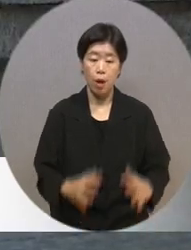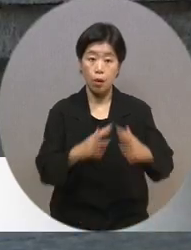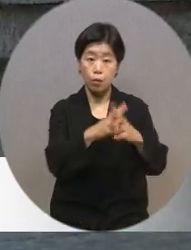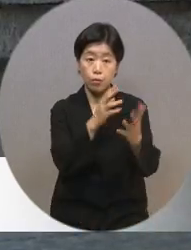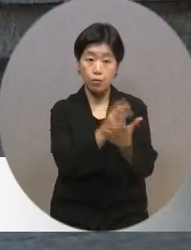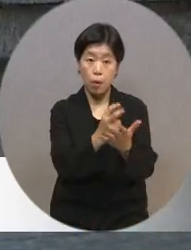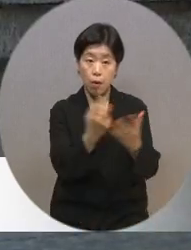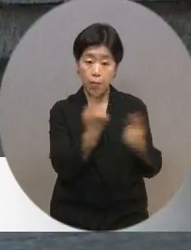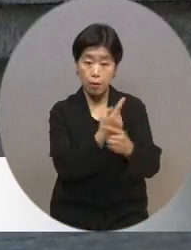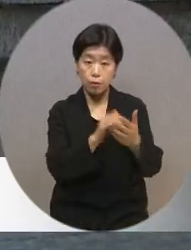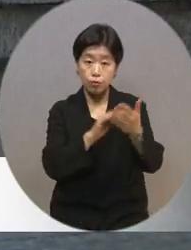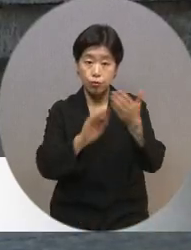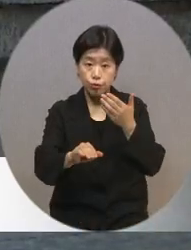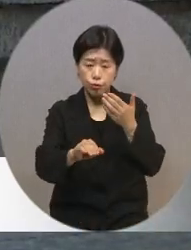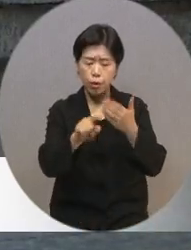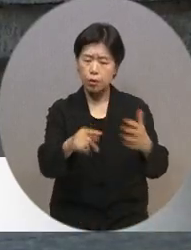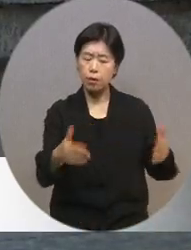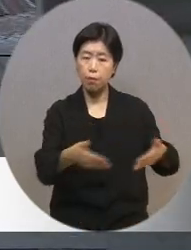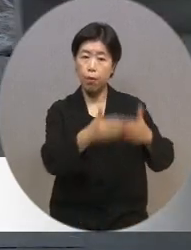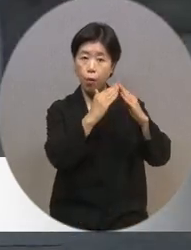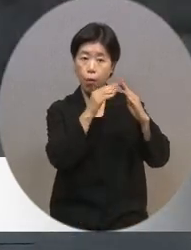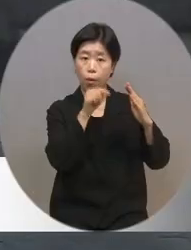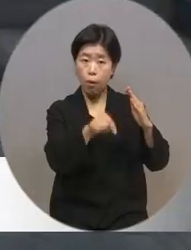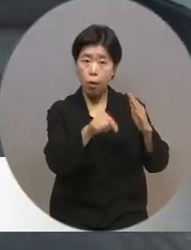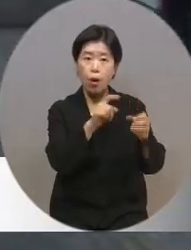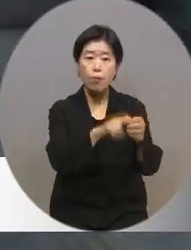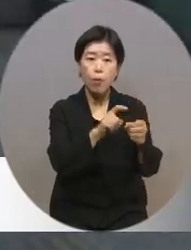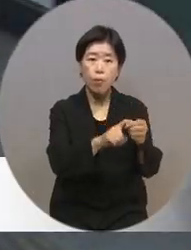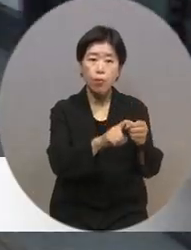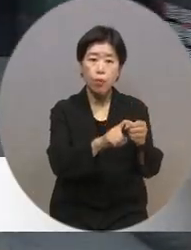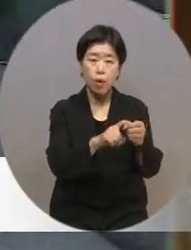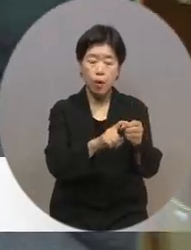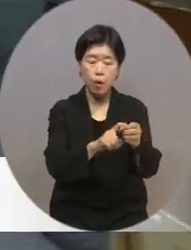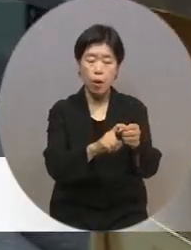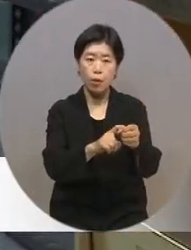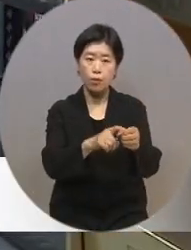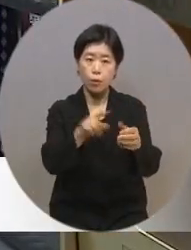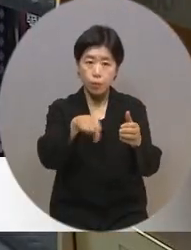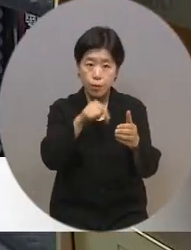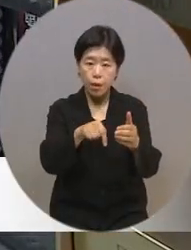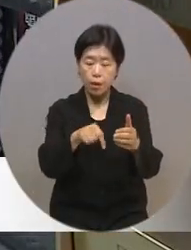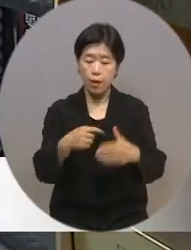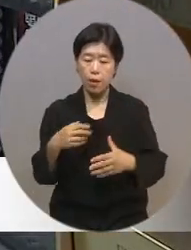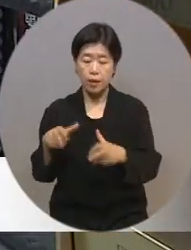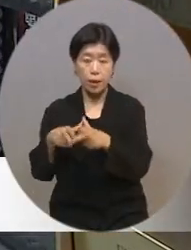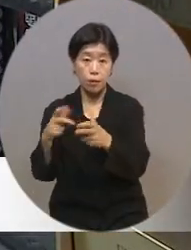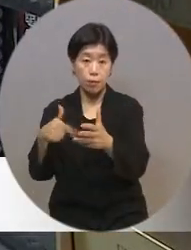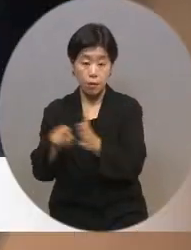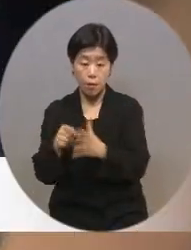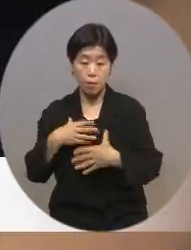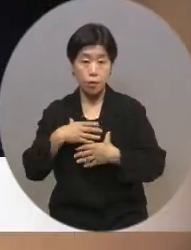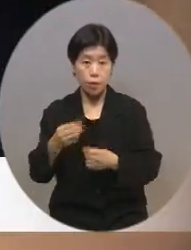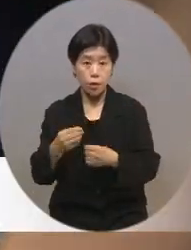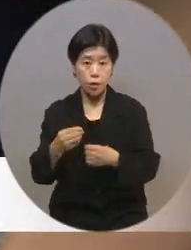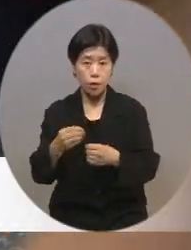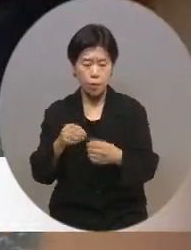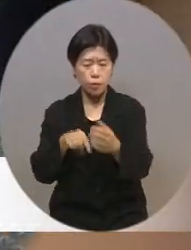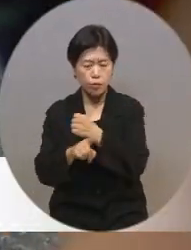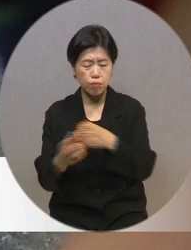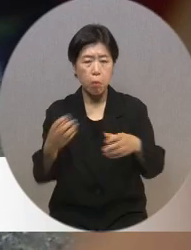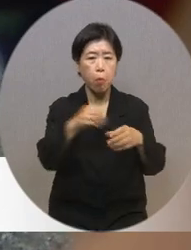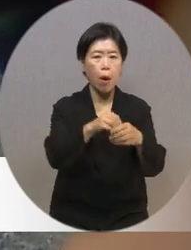이후 건축물 용도에 장애인 편의시설이 미반영되면서 용도는 유사하지만 장애인 편의시설을 설치할 수